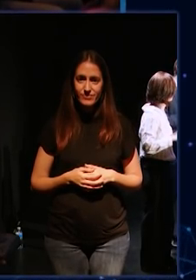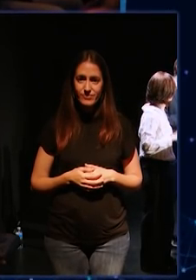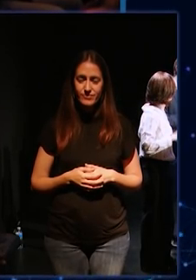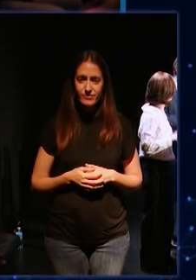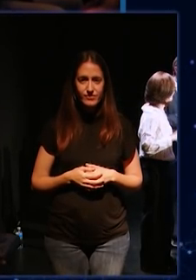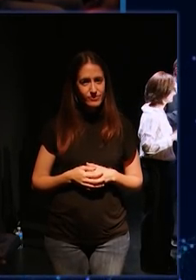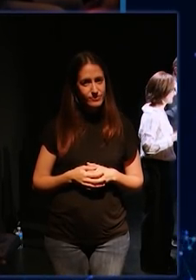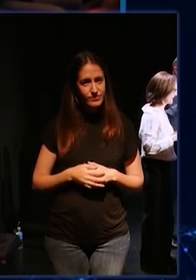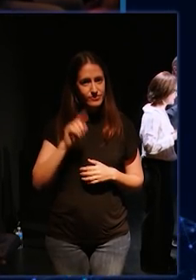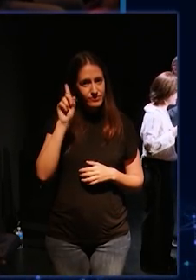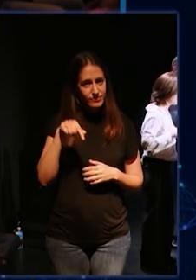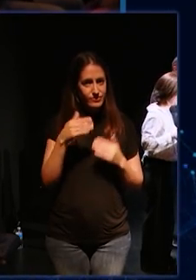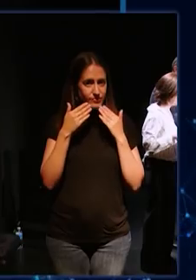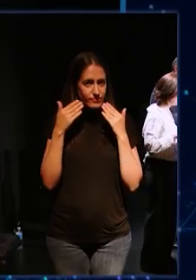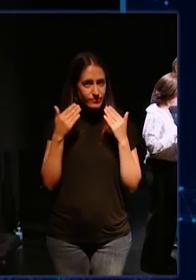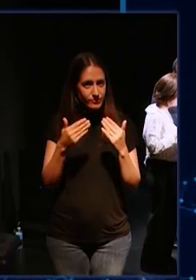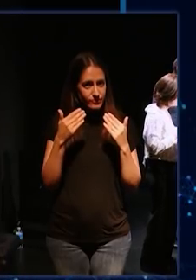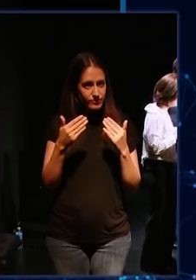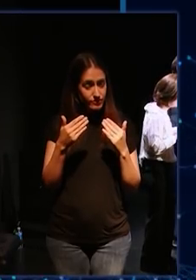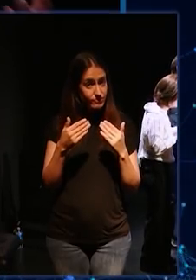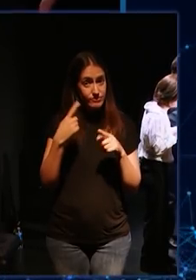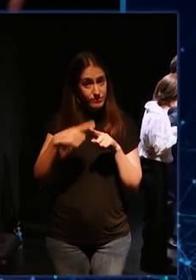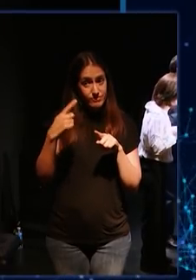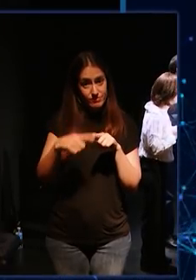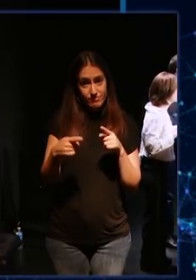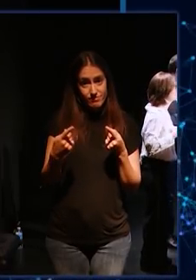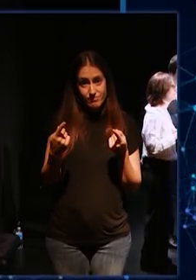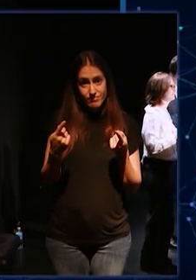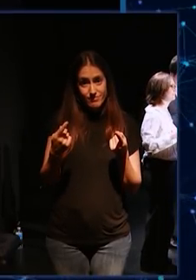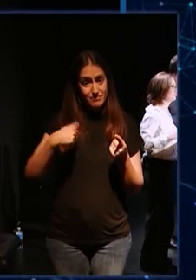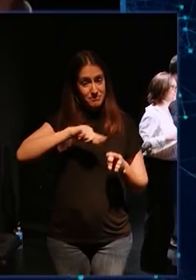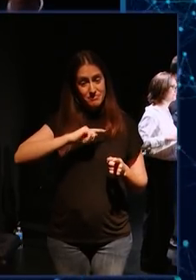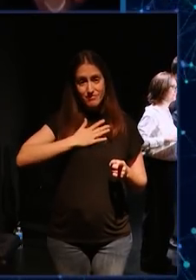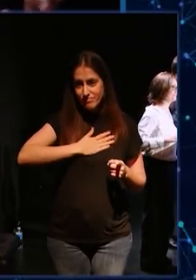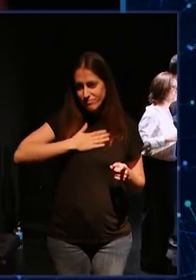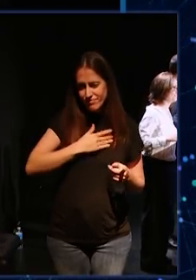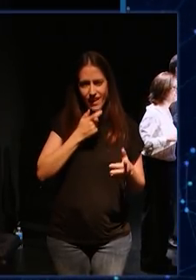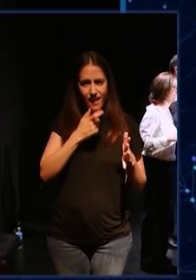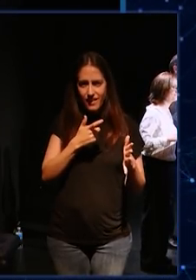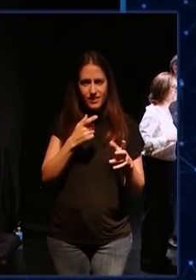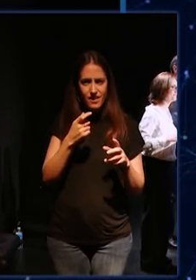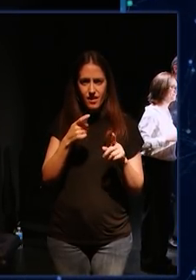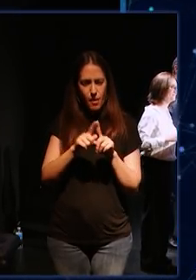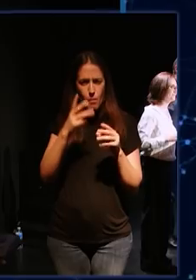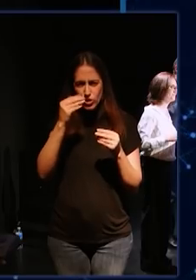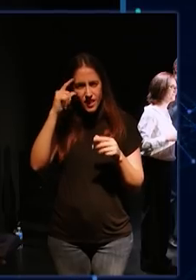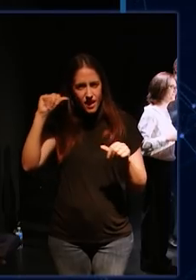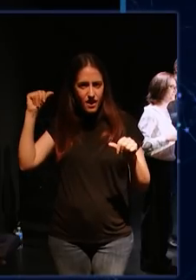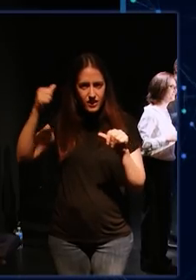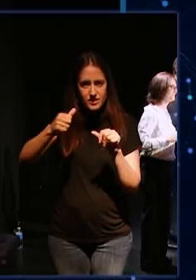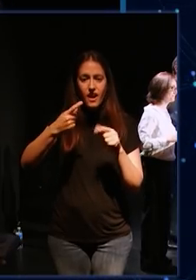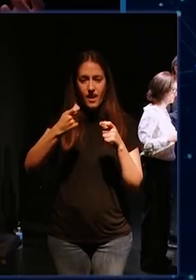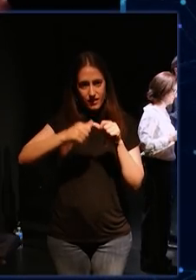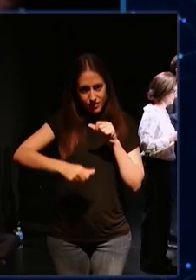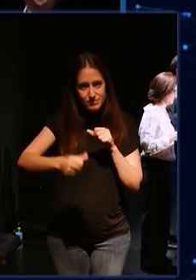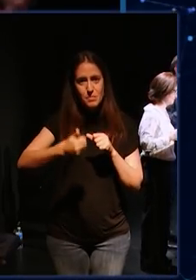Moltes gràcies. Gràcies. Moltes gràcies, perquè la veritat és que ens encanta fer tot això. Portem molts dies treballant i encara en queden alguns.